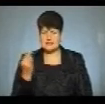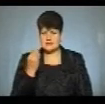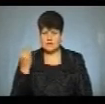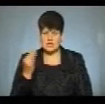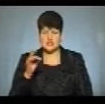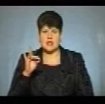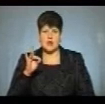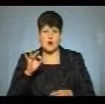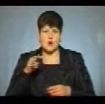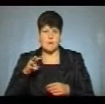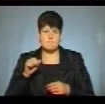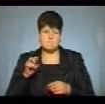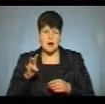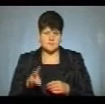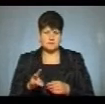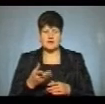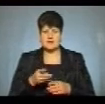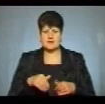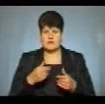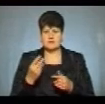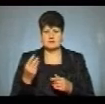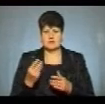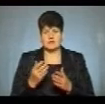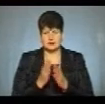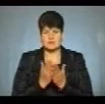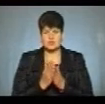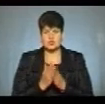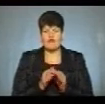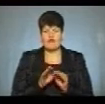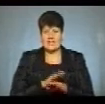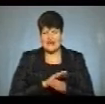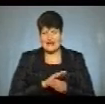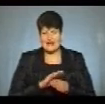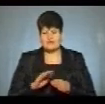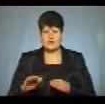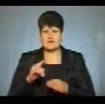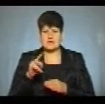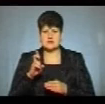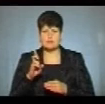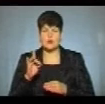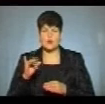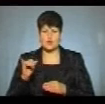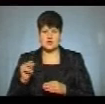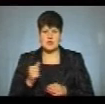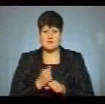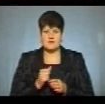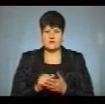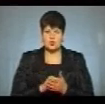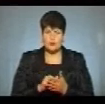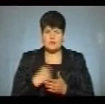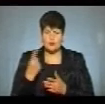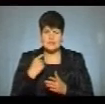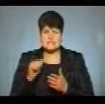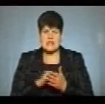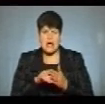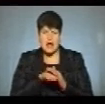«Хроніку» «Пальпація». Він видав першу книжку трилогії «Вирівнювання збруча». За словами автора, під час написання роману працював із документами в обласних